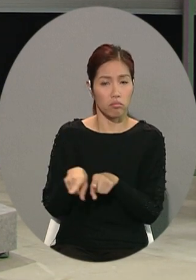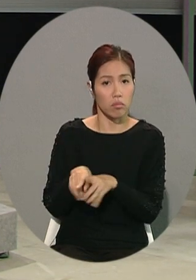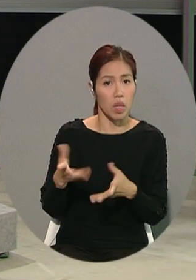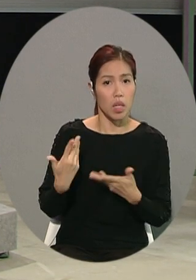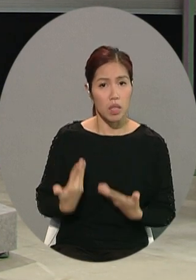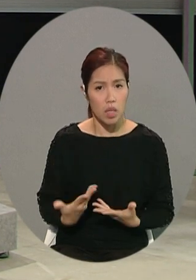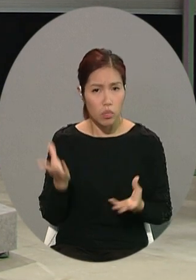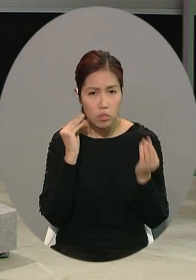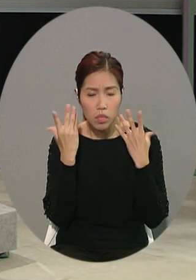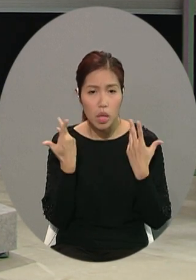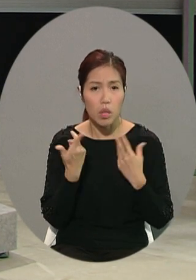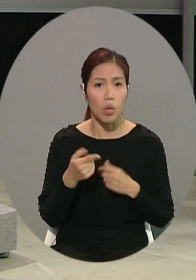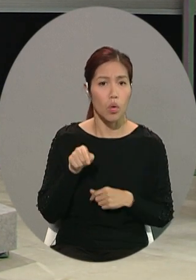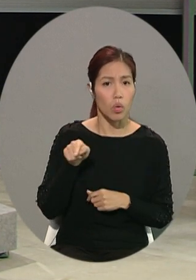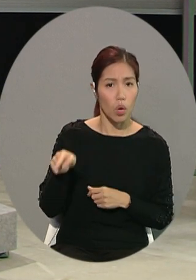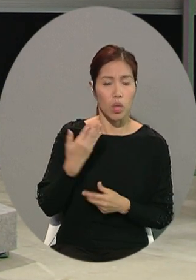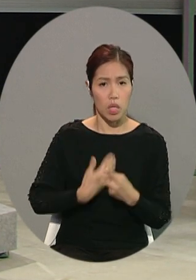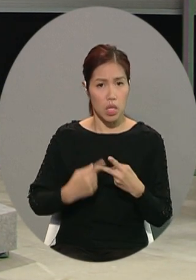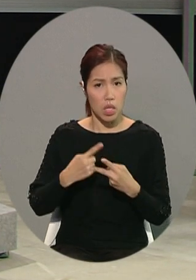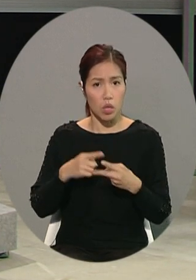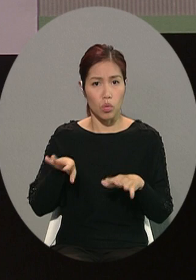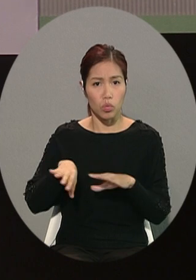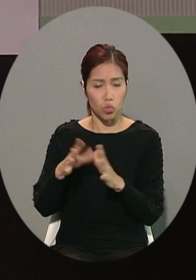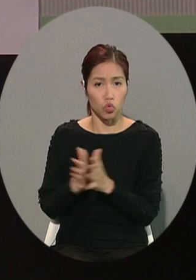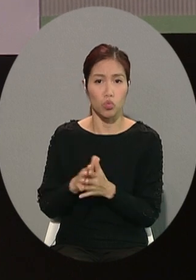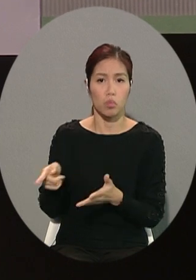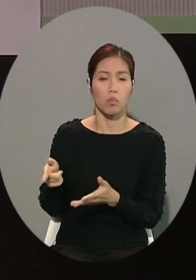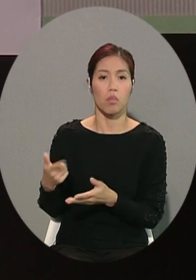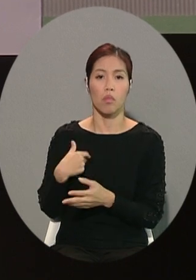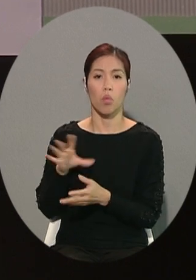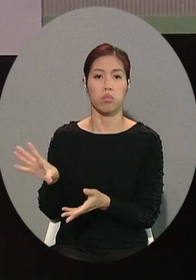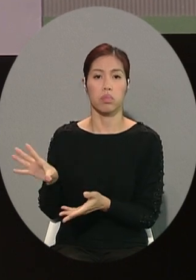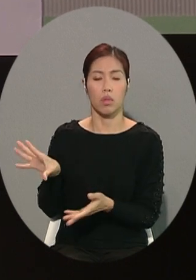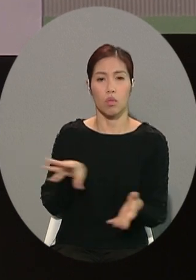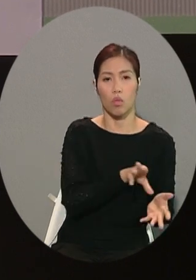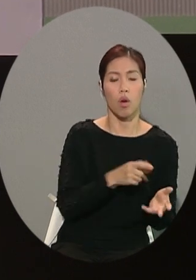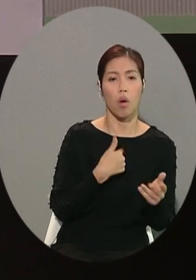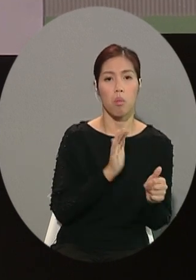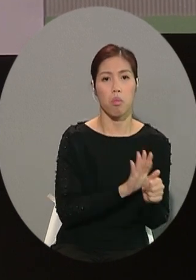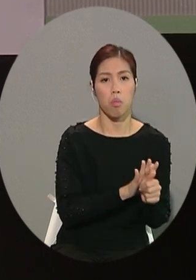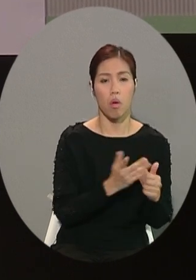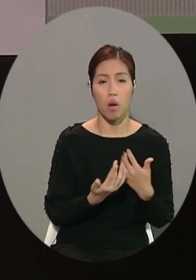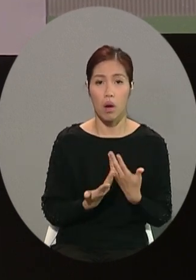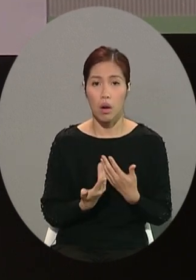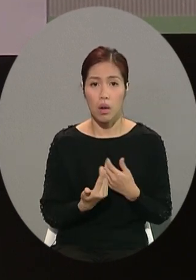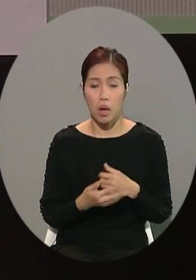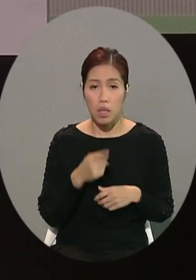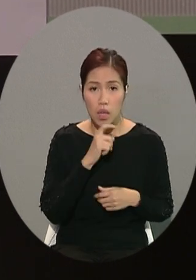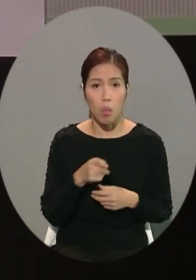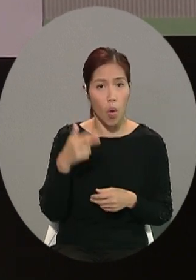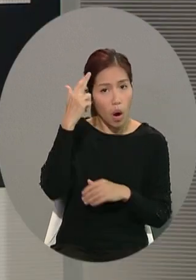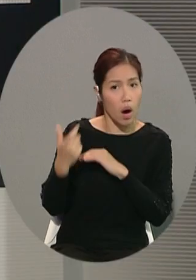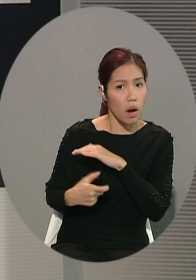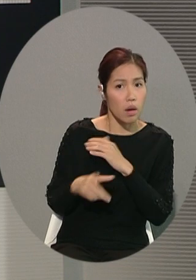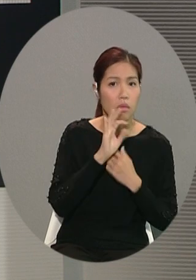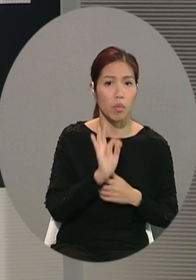時今日佢嘅當日嘅義工咧已經全部過曬嚟幫我手啦。我想問一問一個問題，就係、是、當日劉永賢有冇收過任何嘅黑金啊？ 嗱，